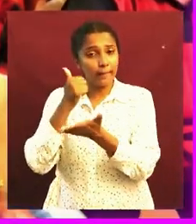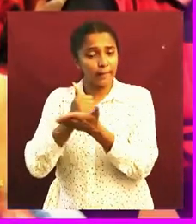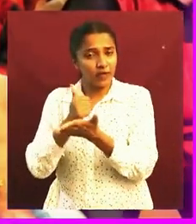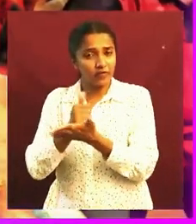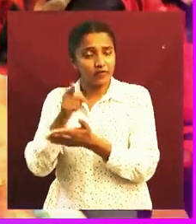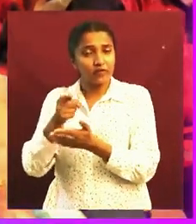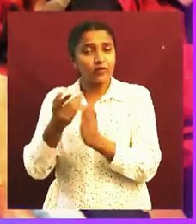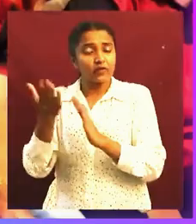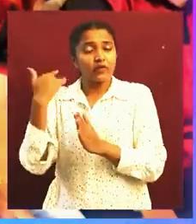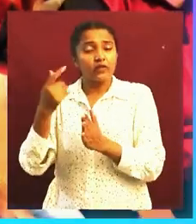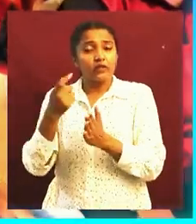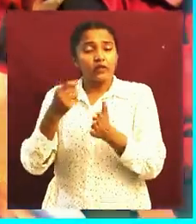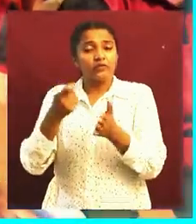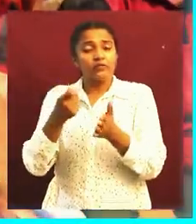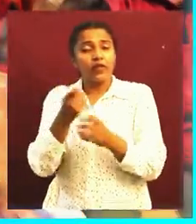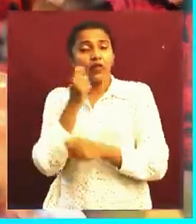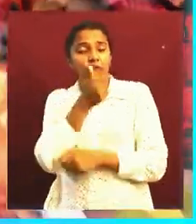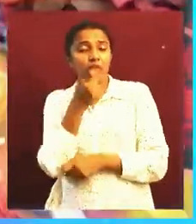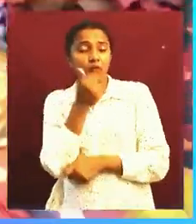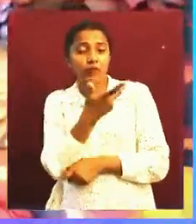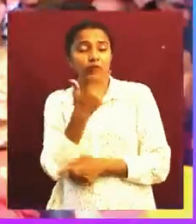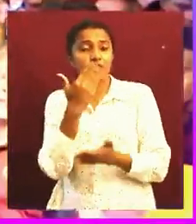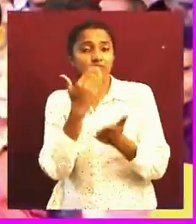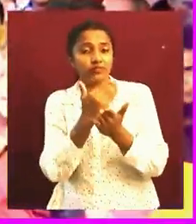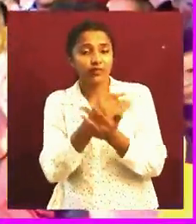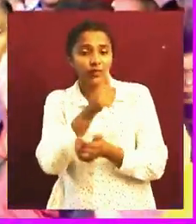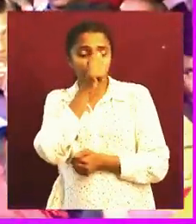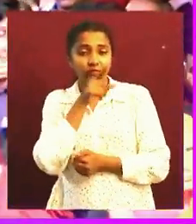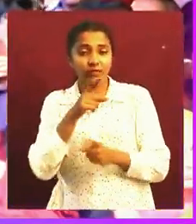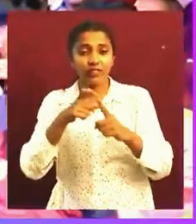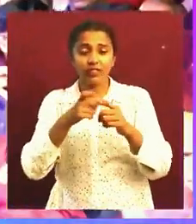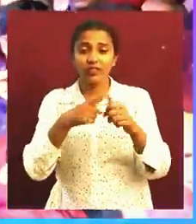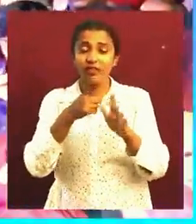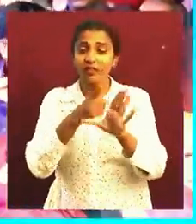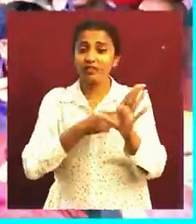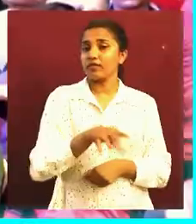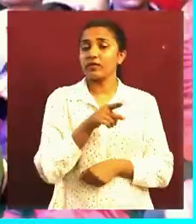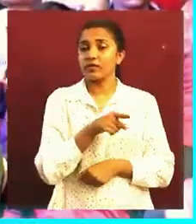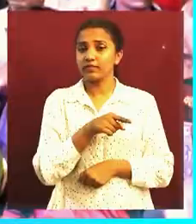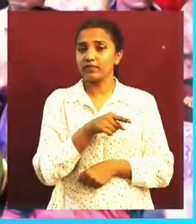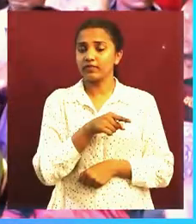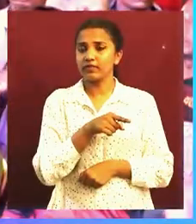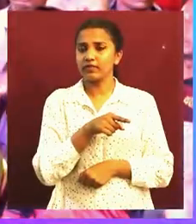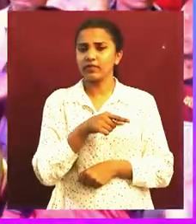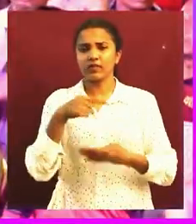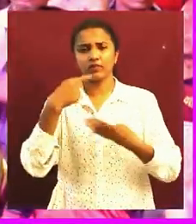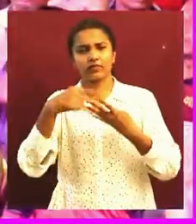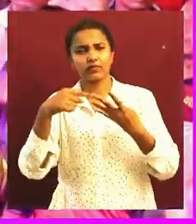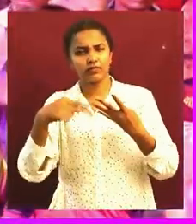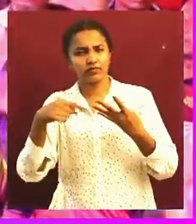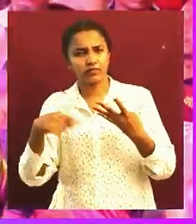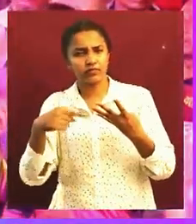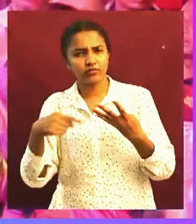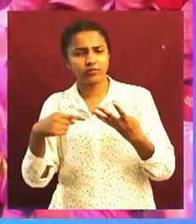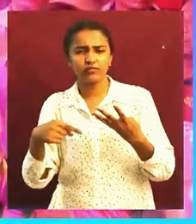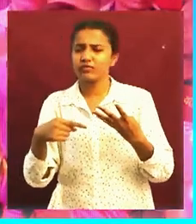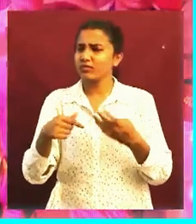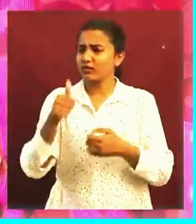மில்லியன கணன பொலு தியப்பு தய கமகேல தன யொதவனோ மே தந்தட விவித அயதா கணுகது